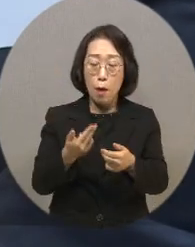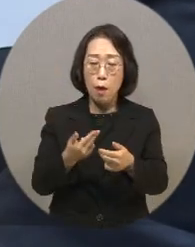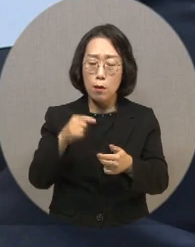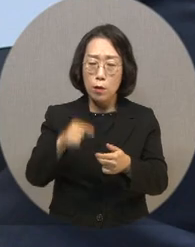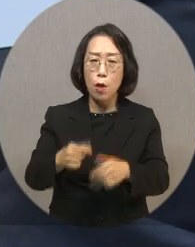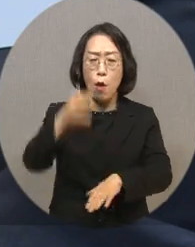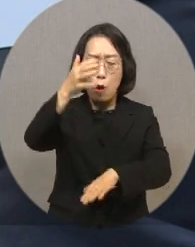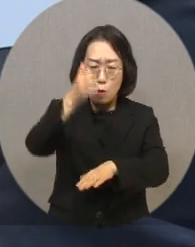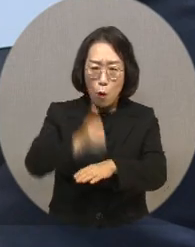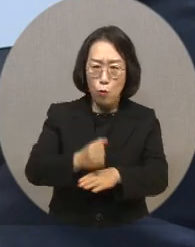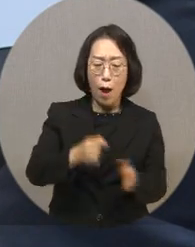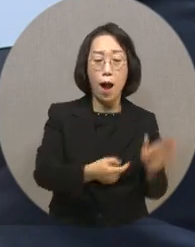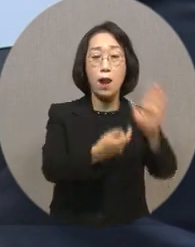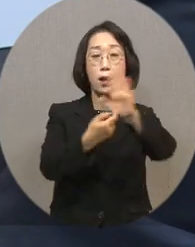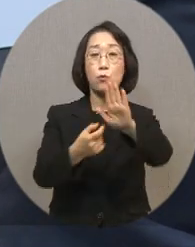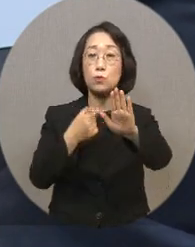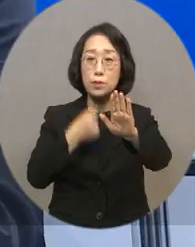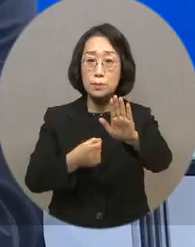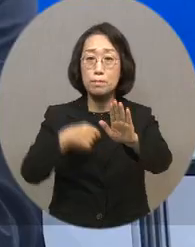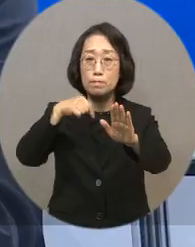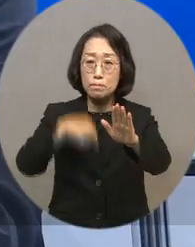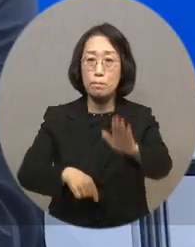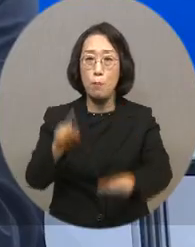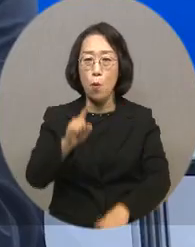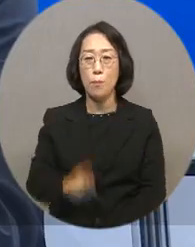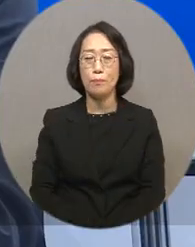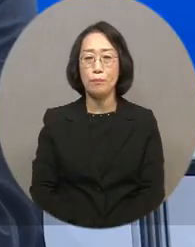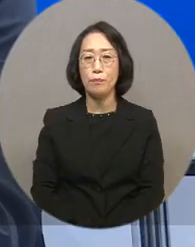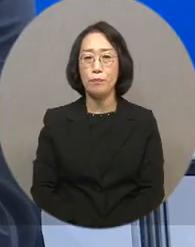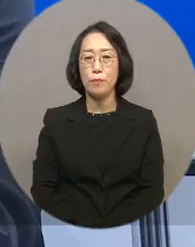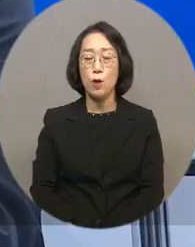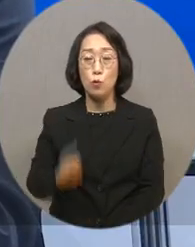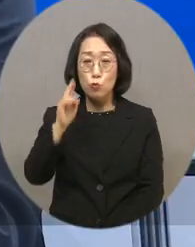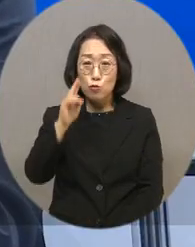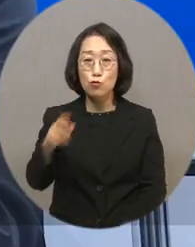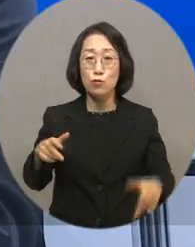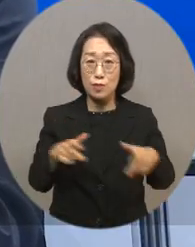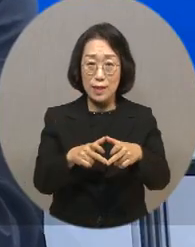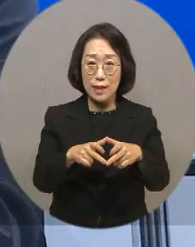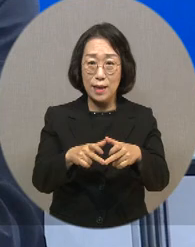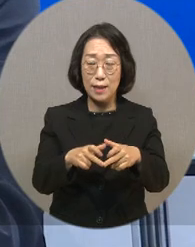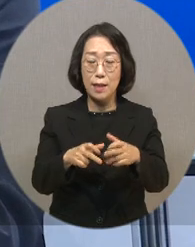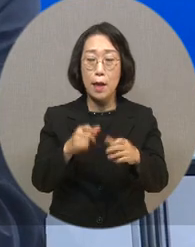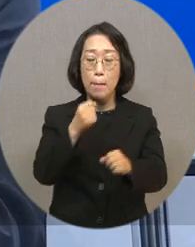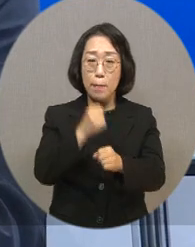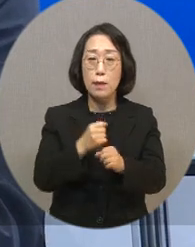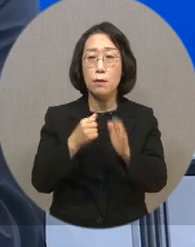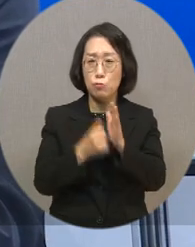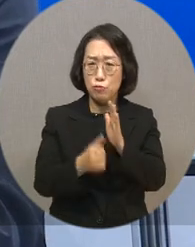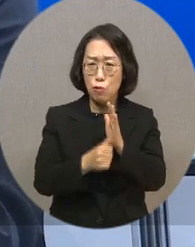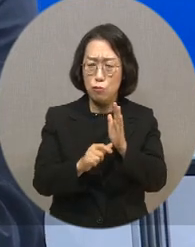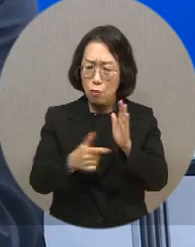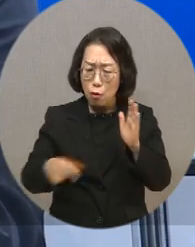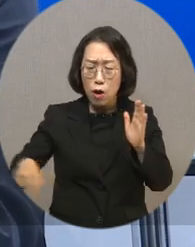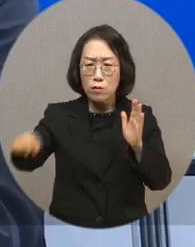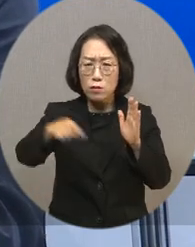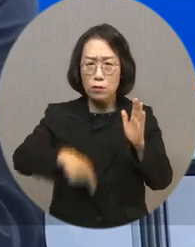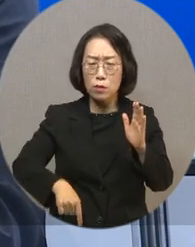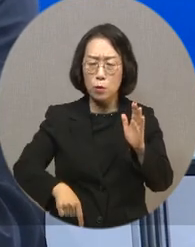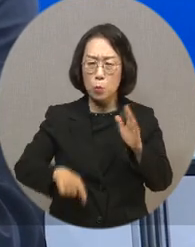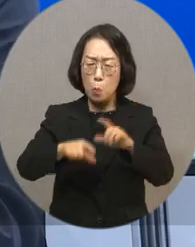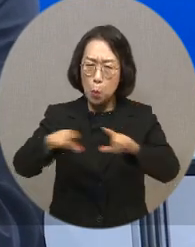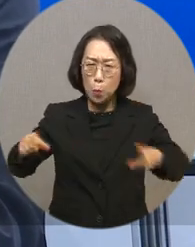어떤 메시지를 전하고 싶은지 궁금합니다. 중에는 중증장애인 생산품이라고 하면 어딘가 일반